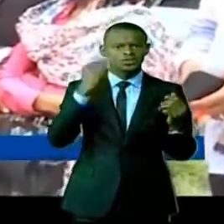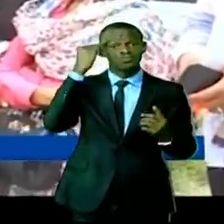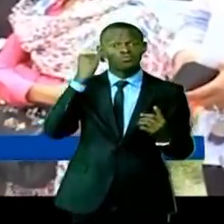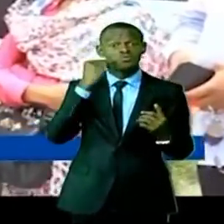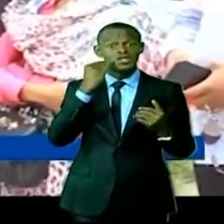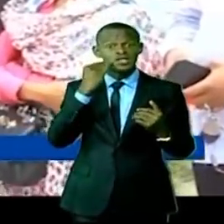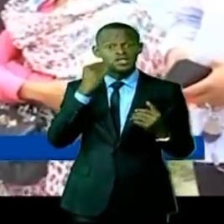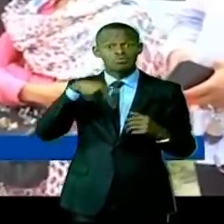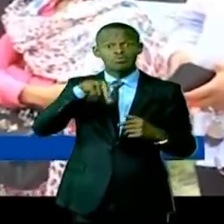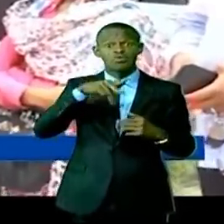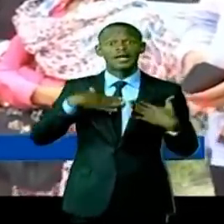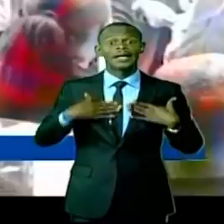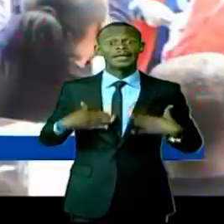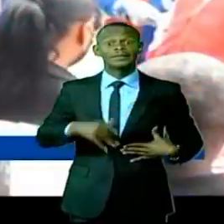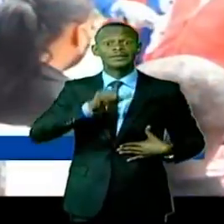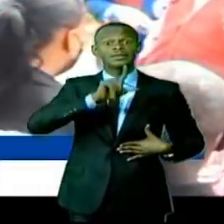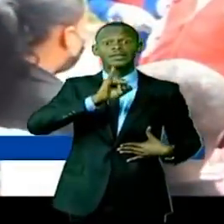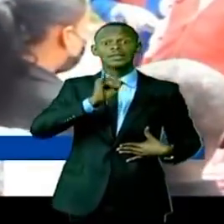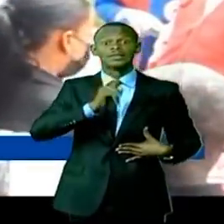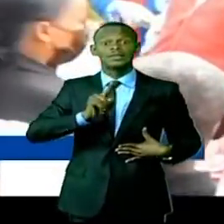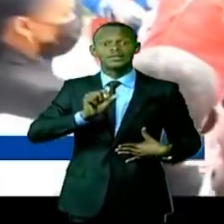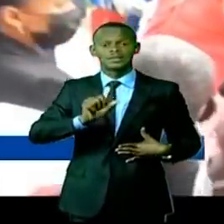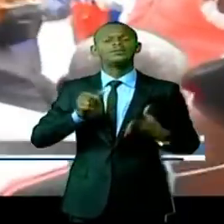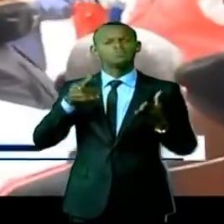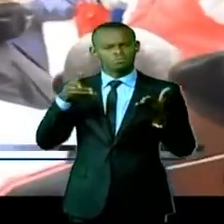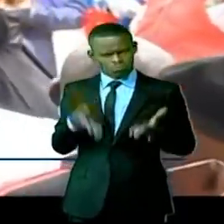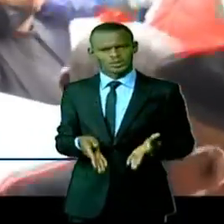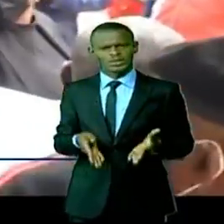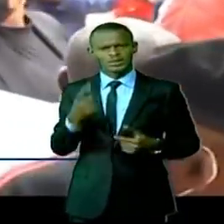place jusqu'à l'acheminement du dernier.